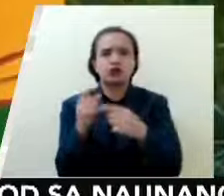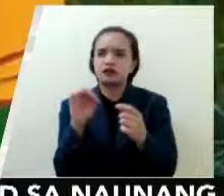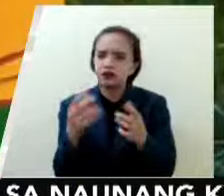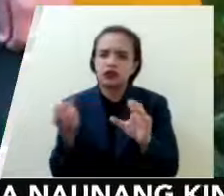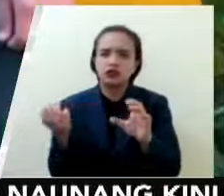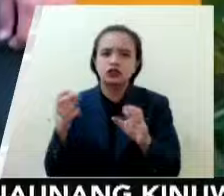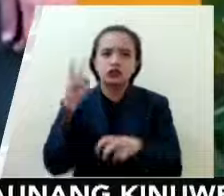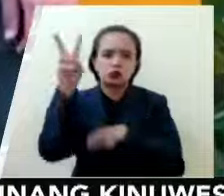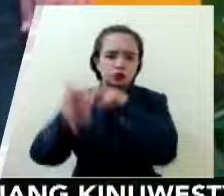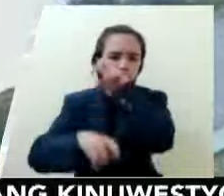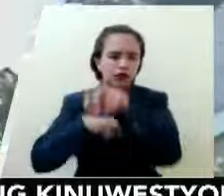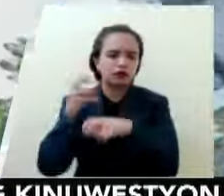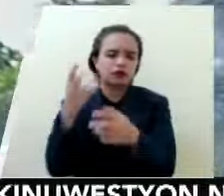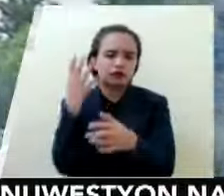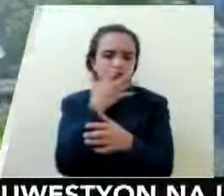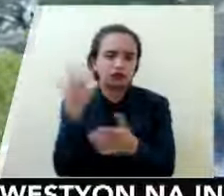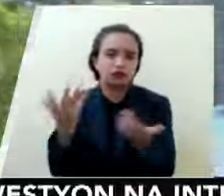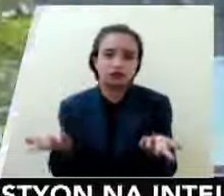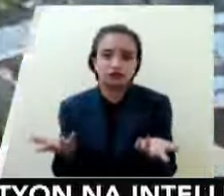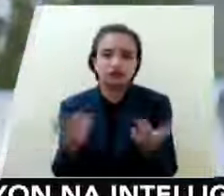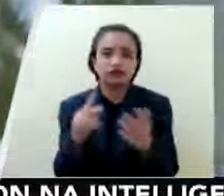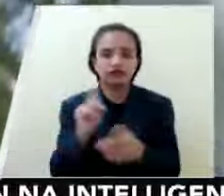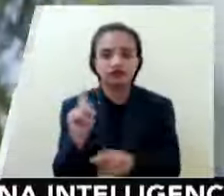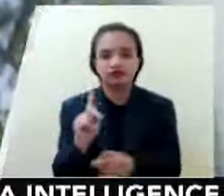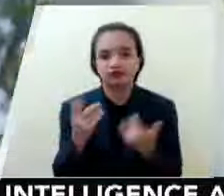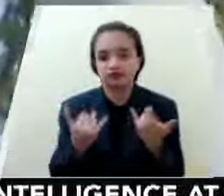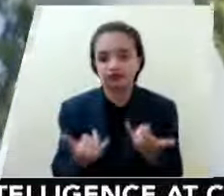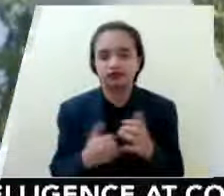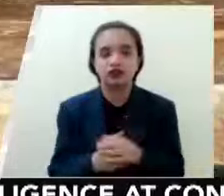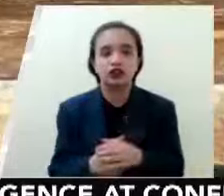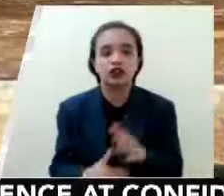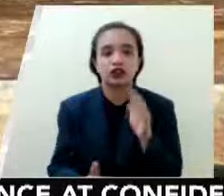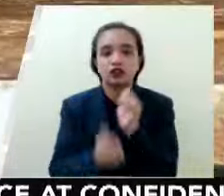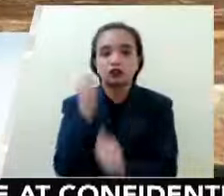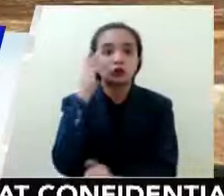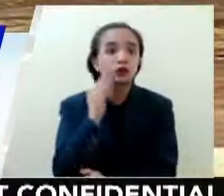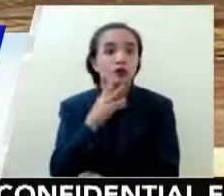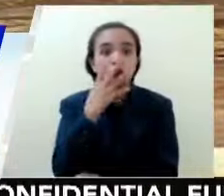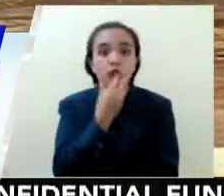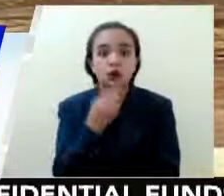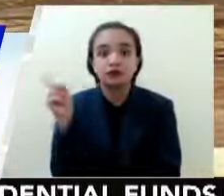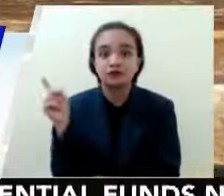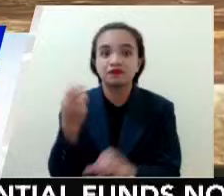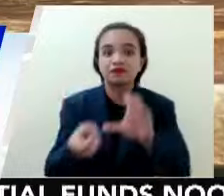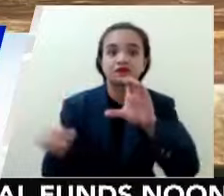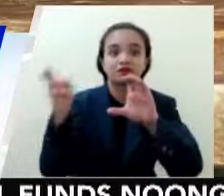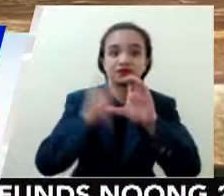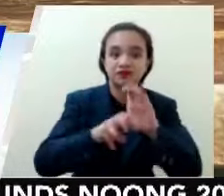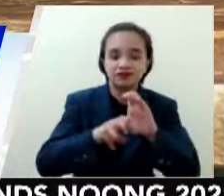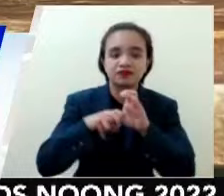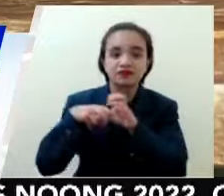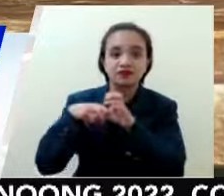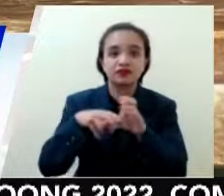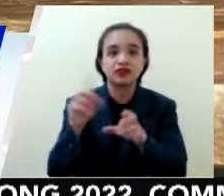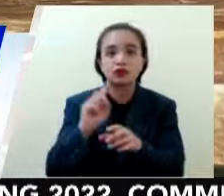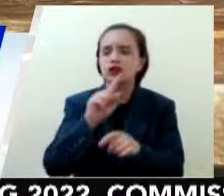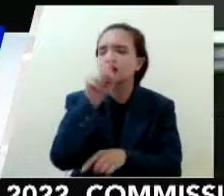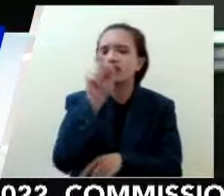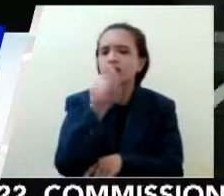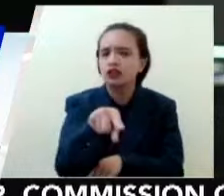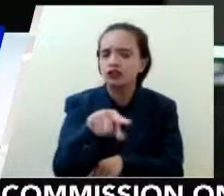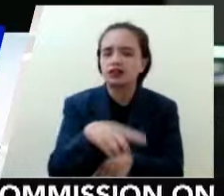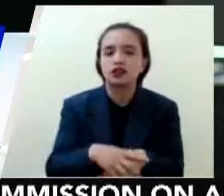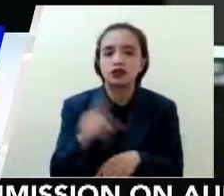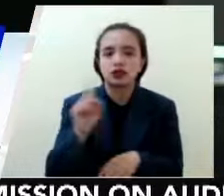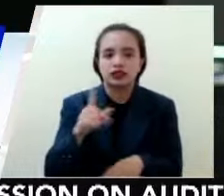Kuya Kim, ano na? Pangkaraniwan ang karanasan ng mga sumasakay sa rides na nahihilo at nasusuka. Ang tawag dito ay motion sickness.